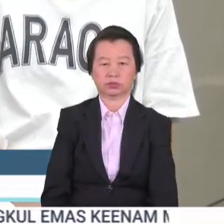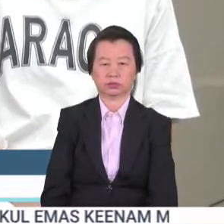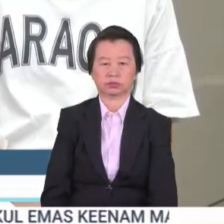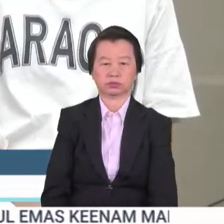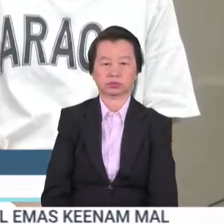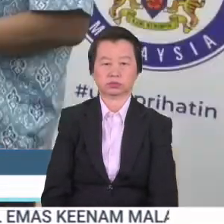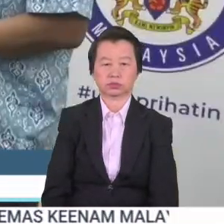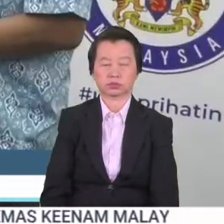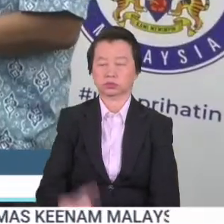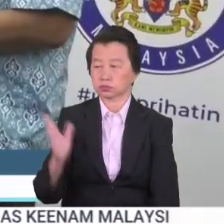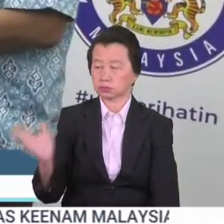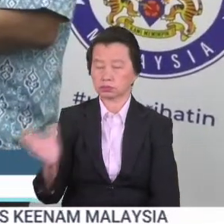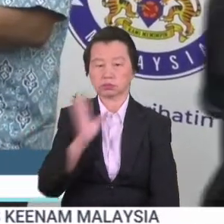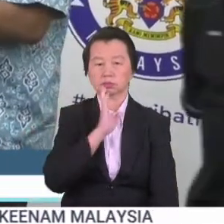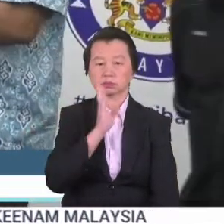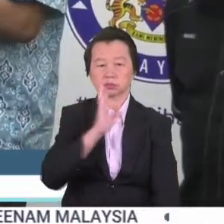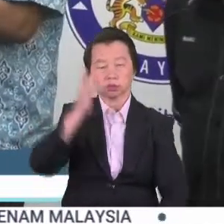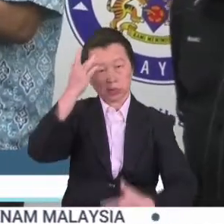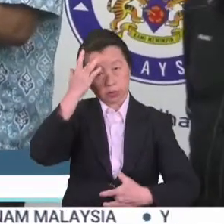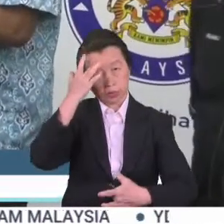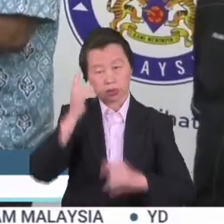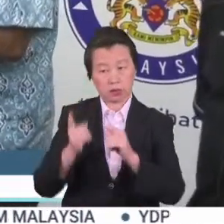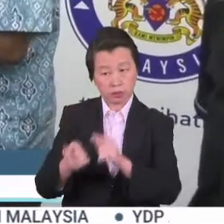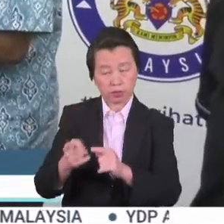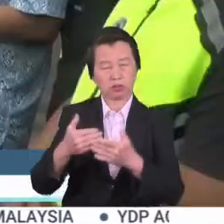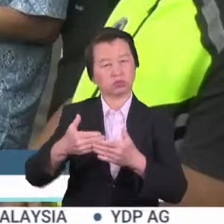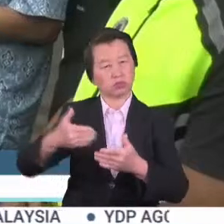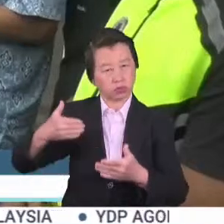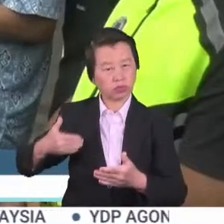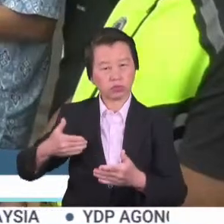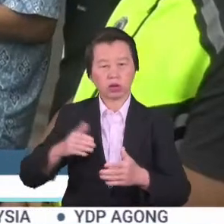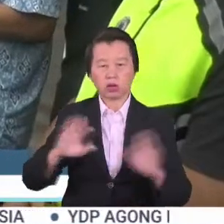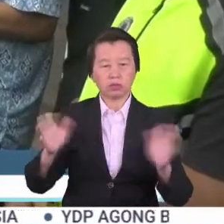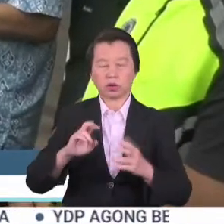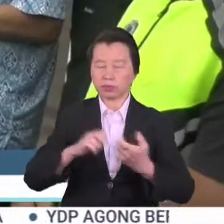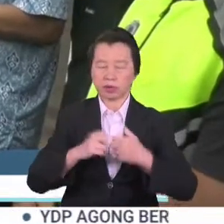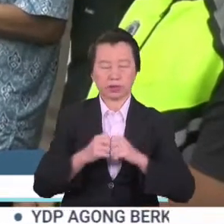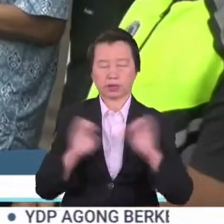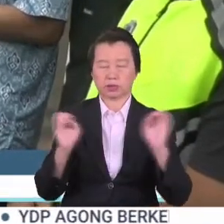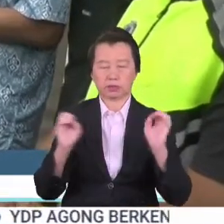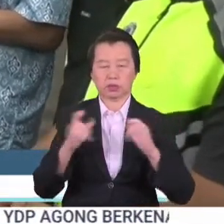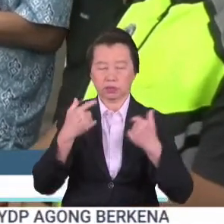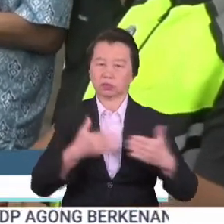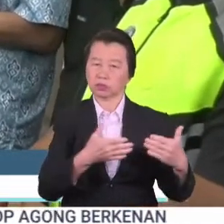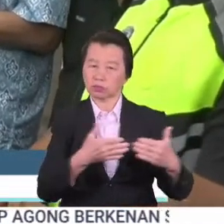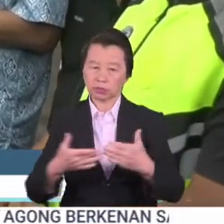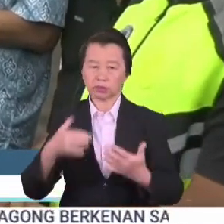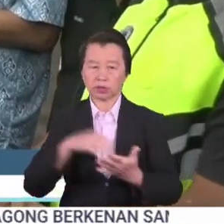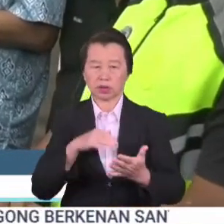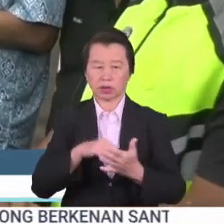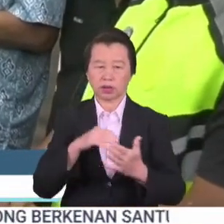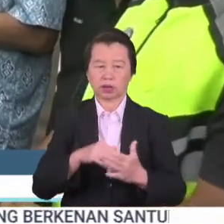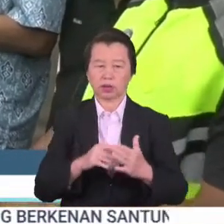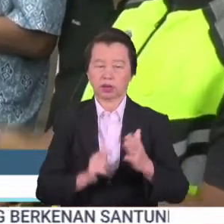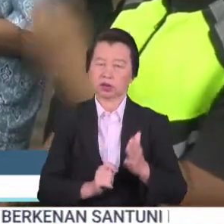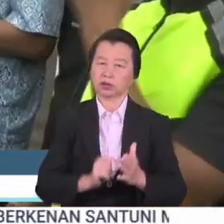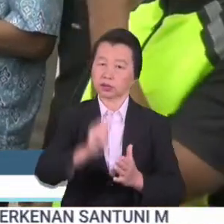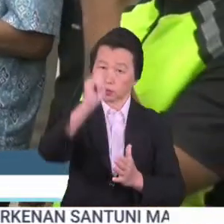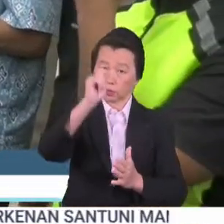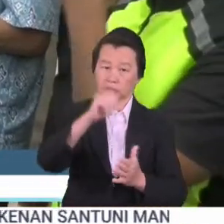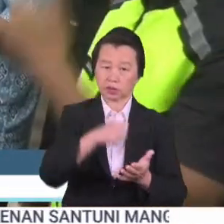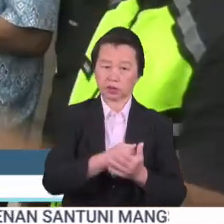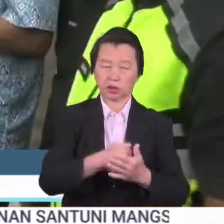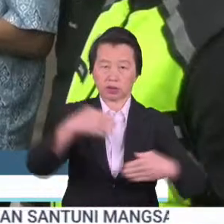kanser beliak penyakit yang Dih sebel ang untuk melanjutkan pelajaran ke peringkat tinggi dalam